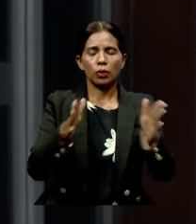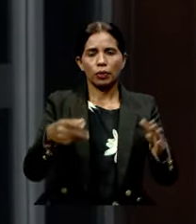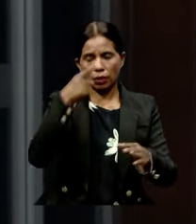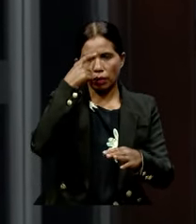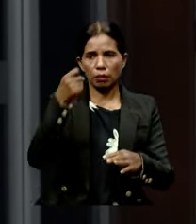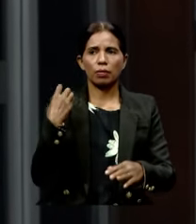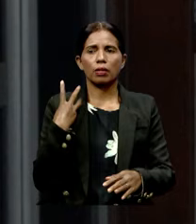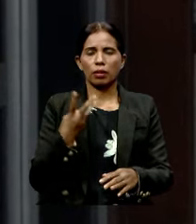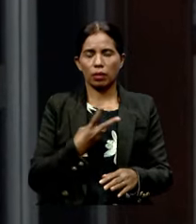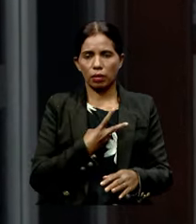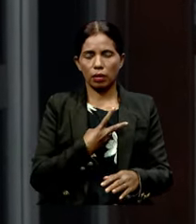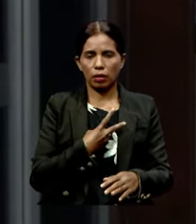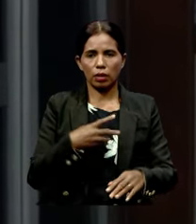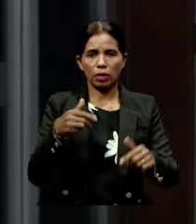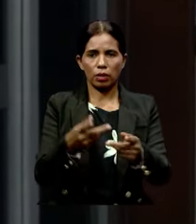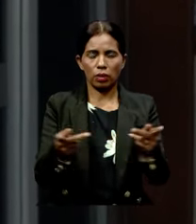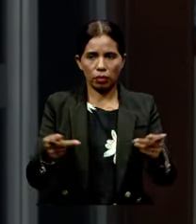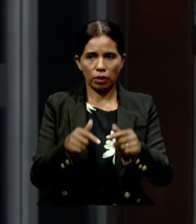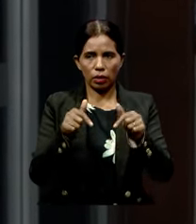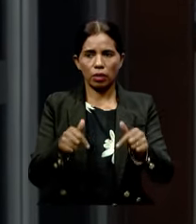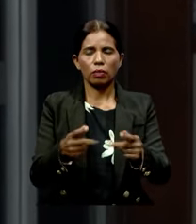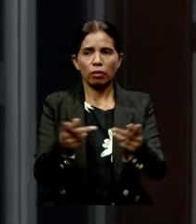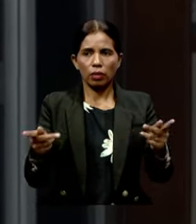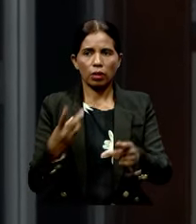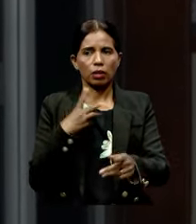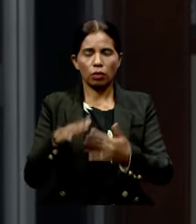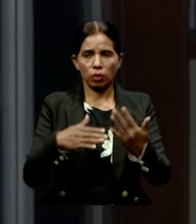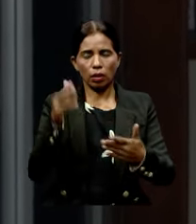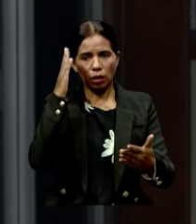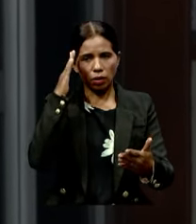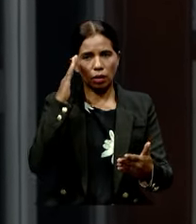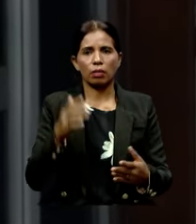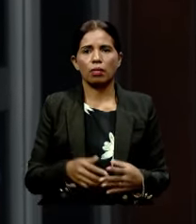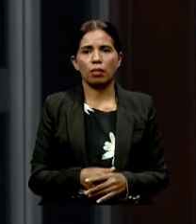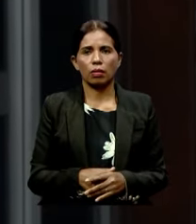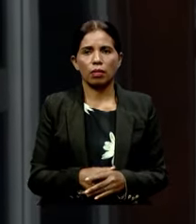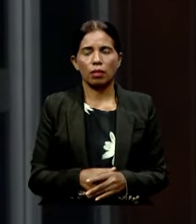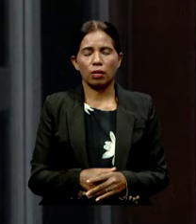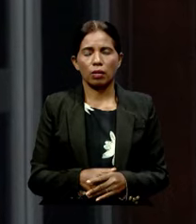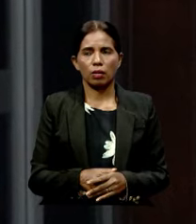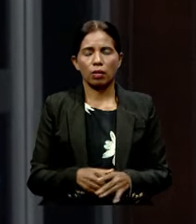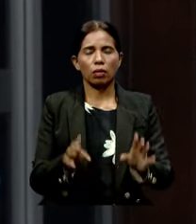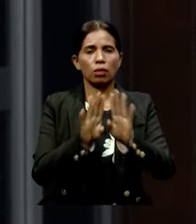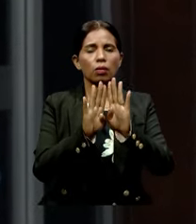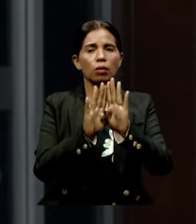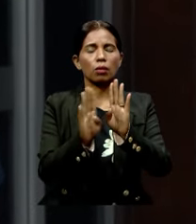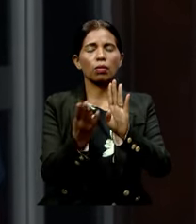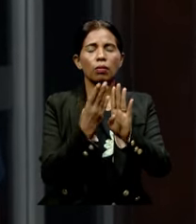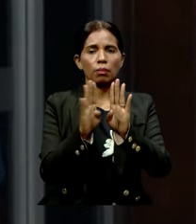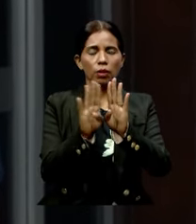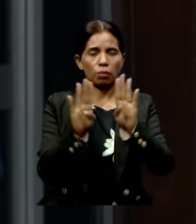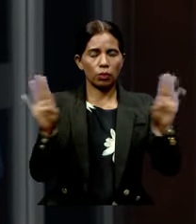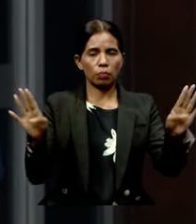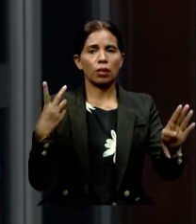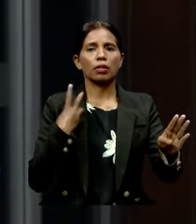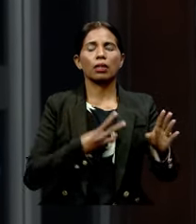ita lili iha terminal fati ni bema kita tahu tadi kata kena asa hormatan buat wa itu nasau